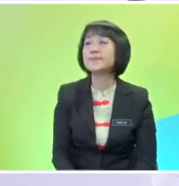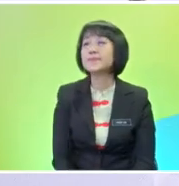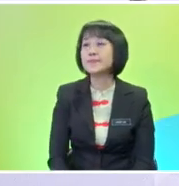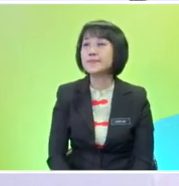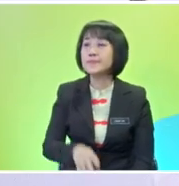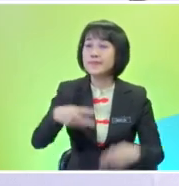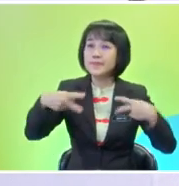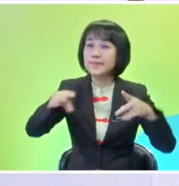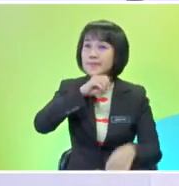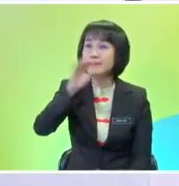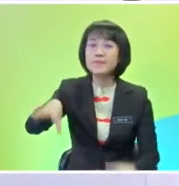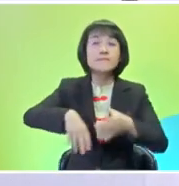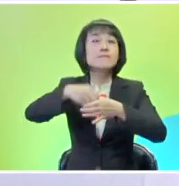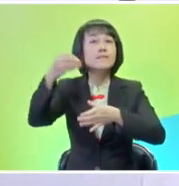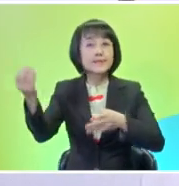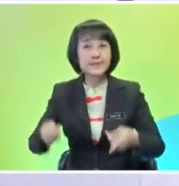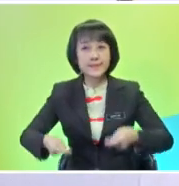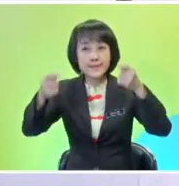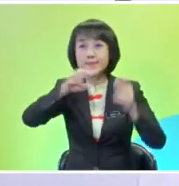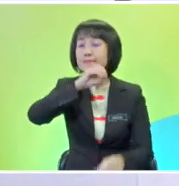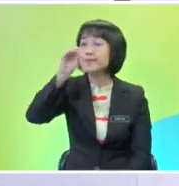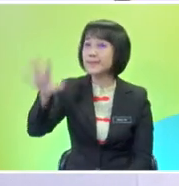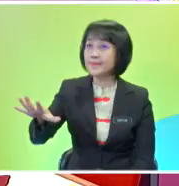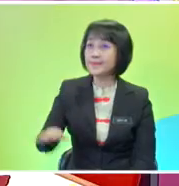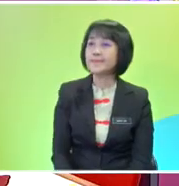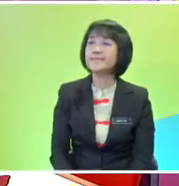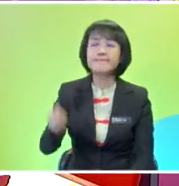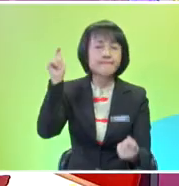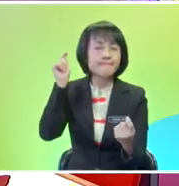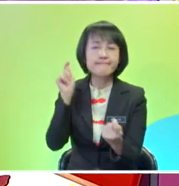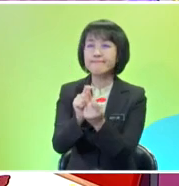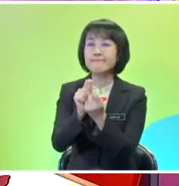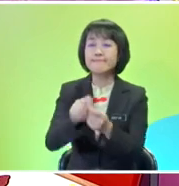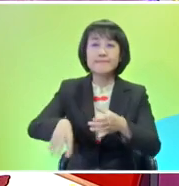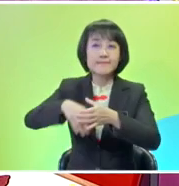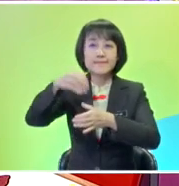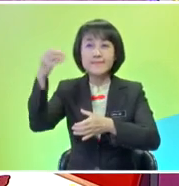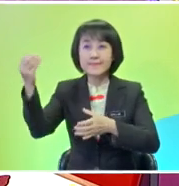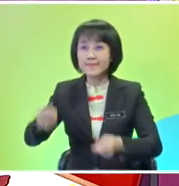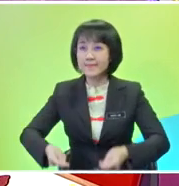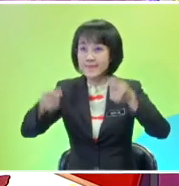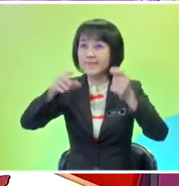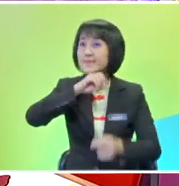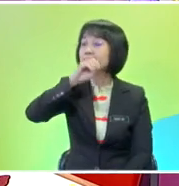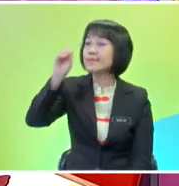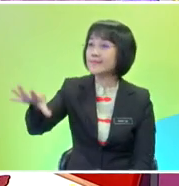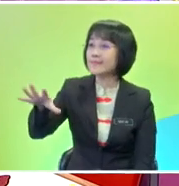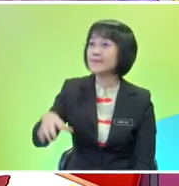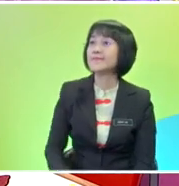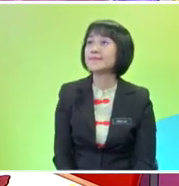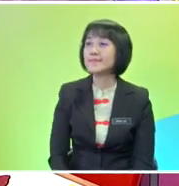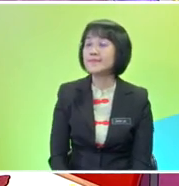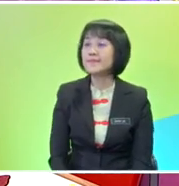berada di luar tong sampah ya tepat sekali di luar tong sampah